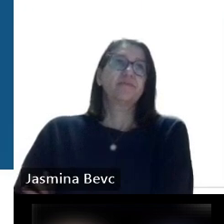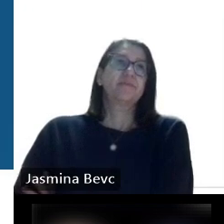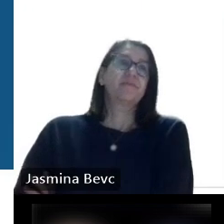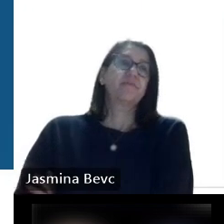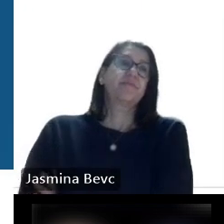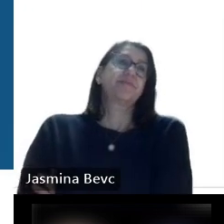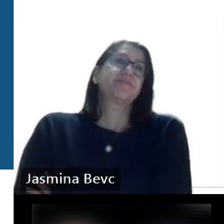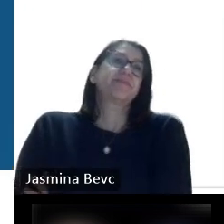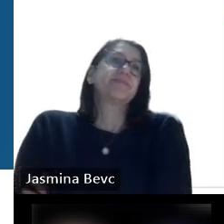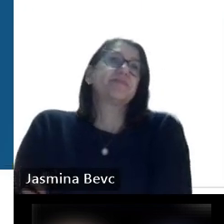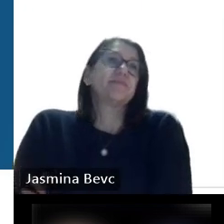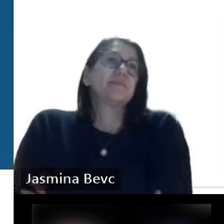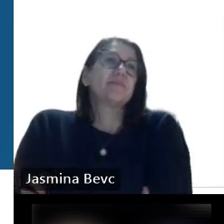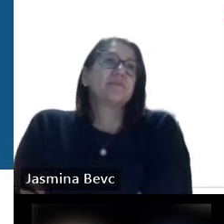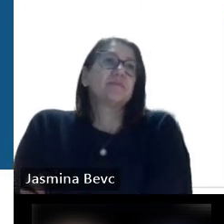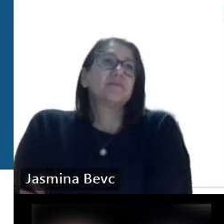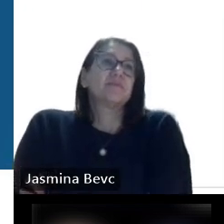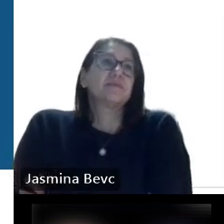zrak, voda.